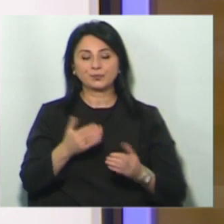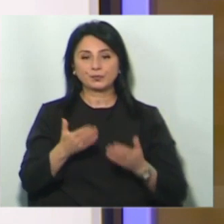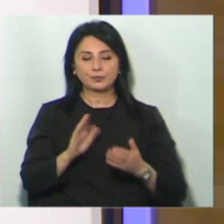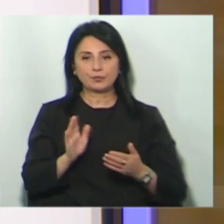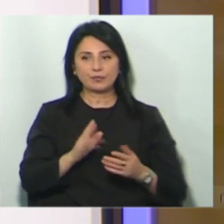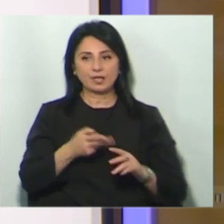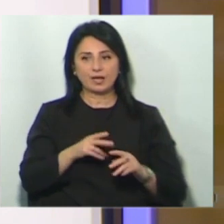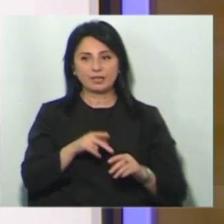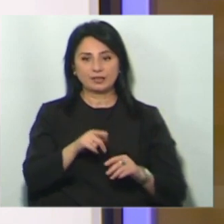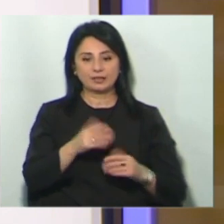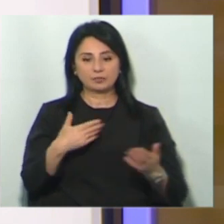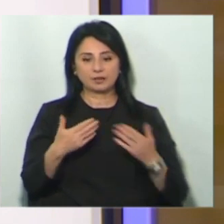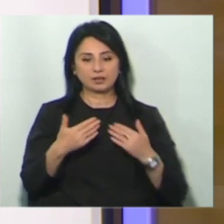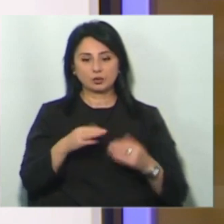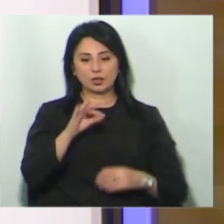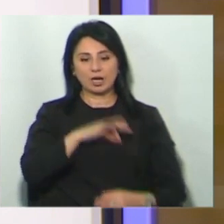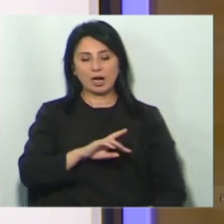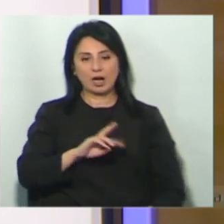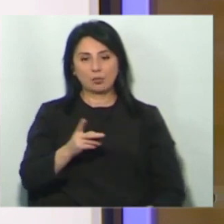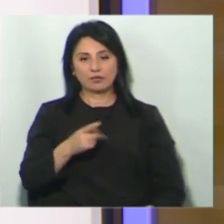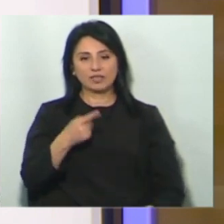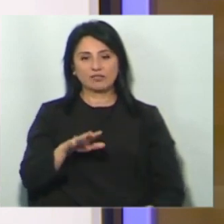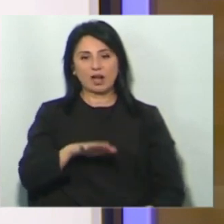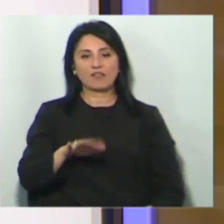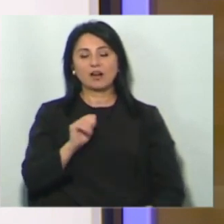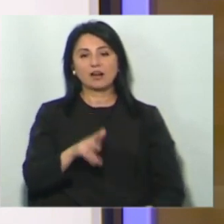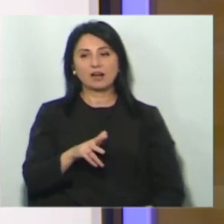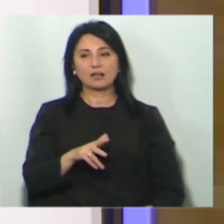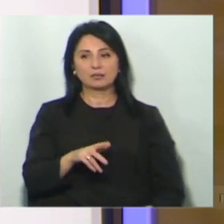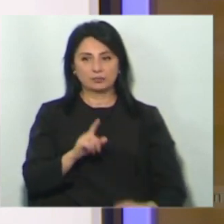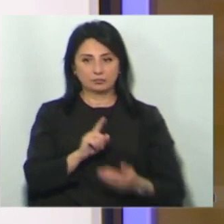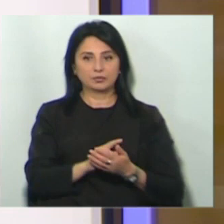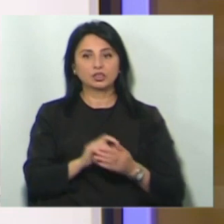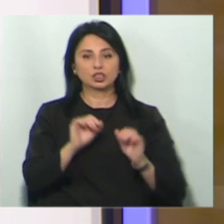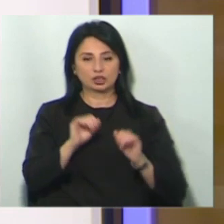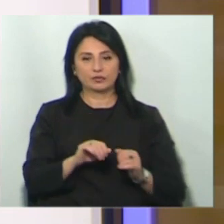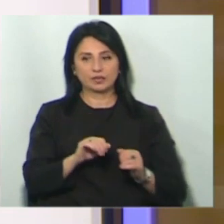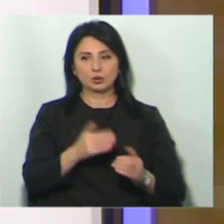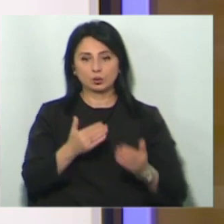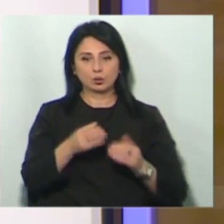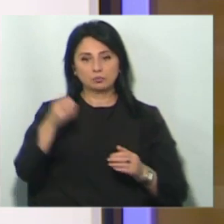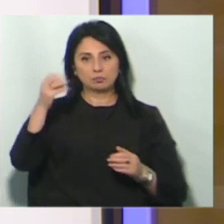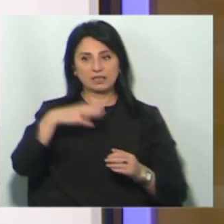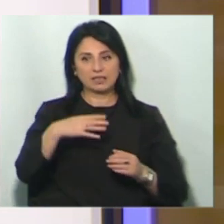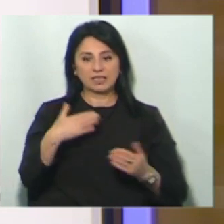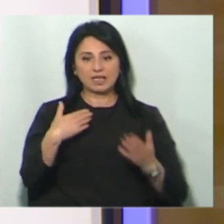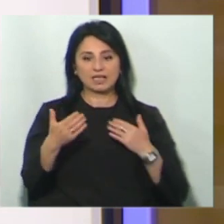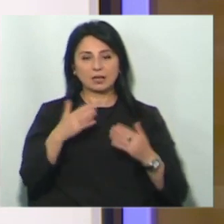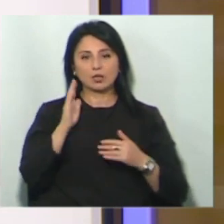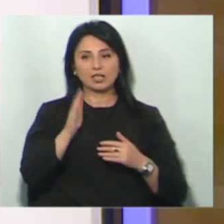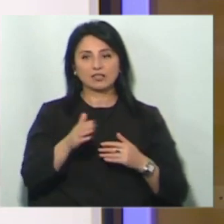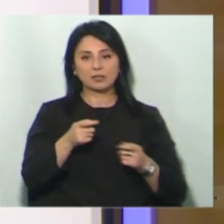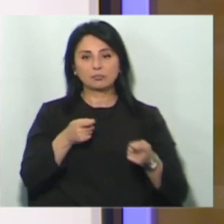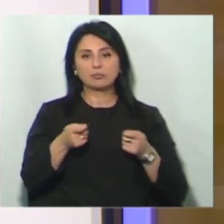არა ეს მიდგომა გამოვიყენოთ სხვა ქვეყნებისათვის. Რასაკვირველია, შეგვიძლია თუ მზისხივებთან დამოკიდებულება